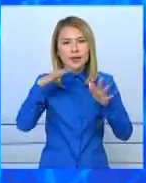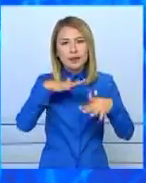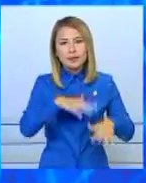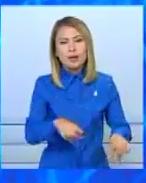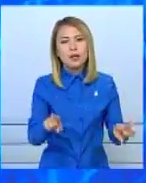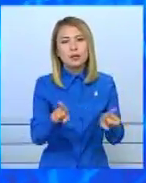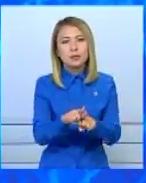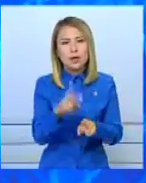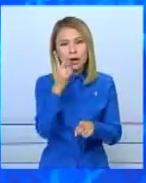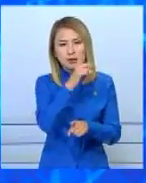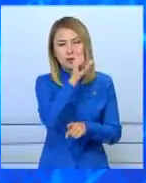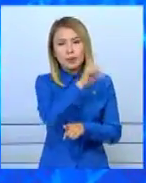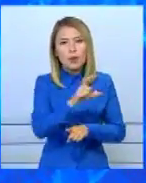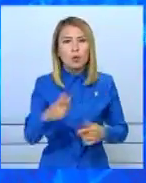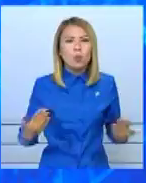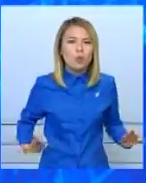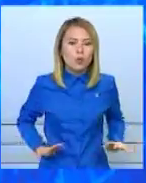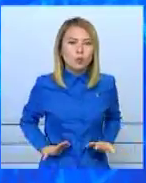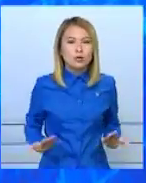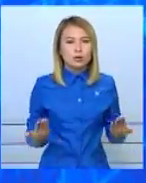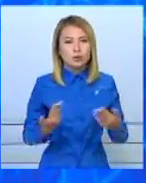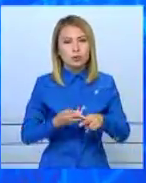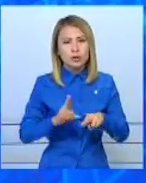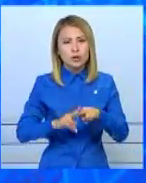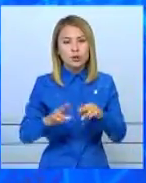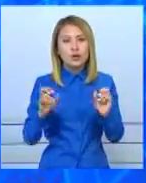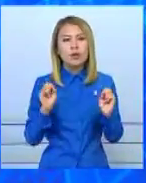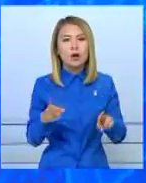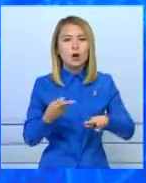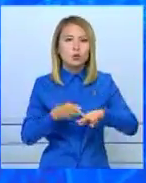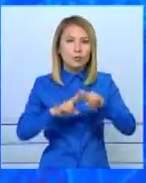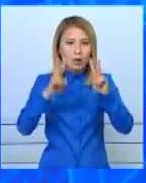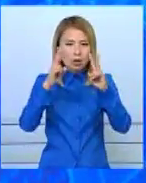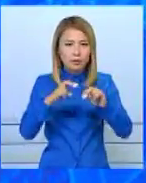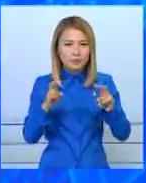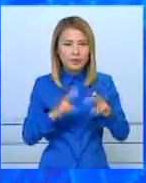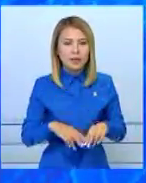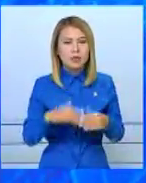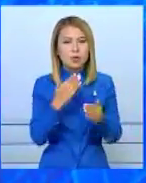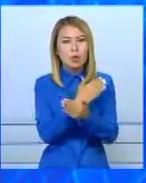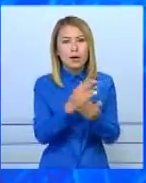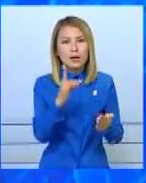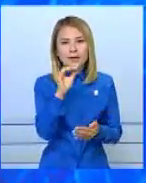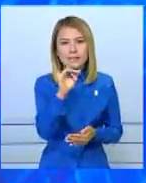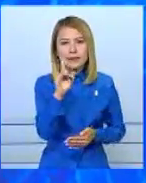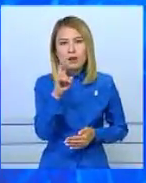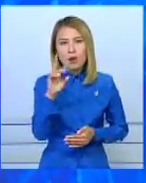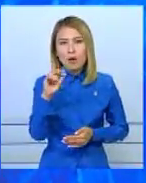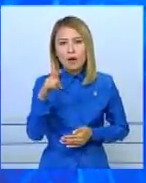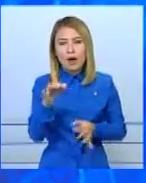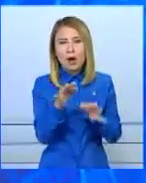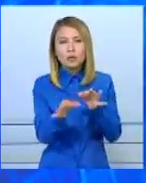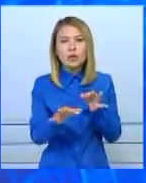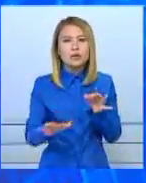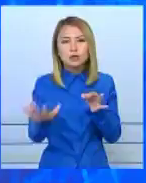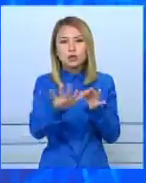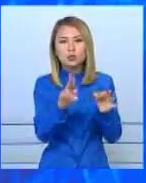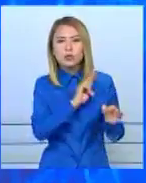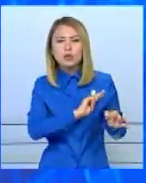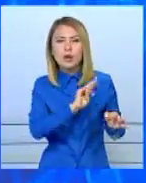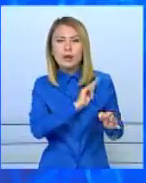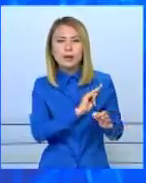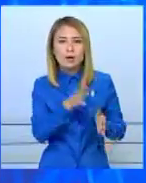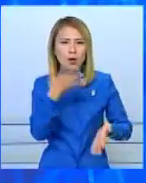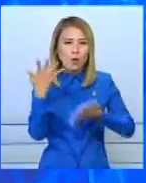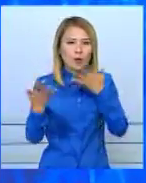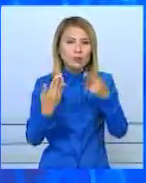Каспий теңізі маңында мекендеген адамдардың өмірі мен тұрмыс тіршілігін зерттеуге жол ашады. Қызылқоға ауданында жасалған қазба жұмыстары